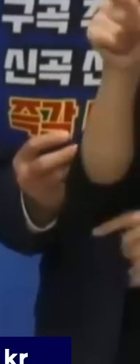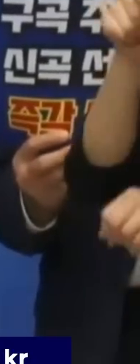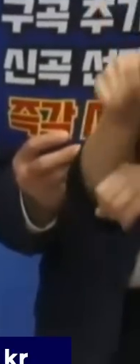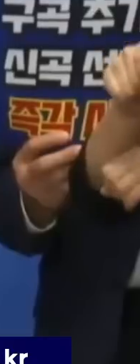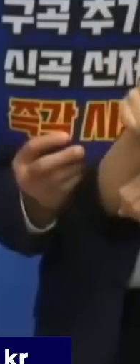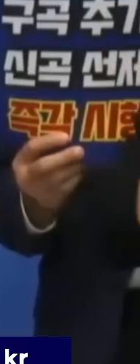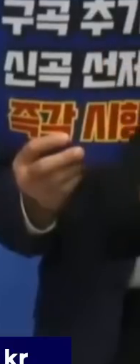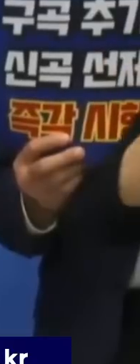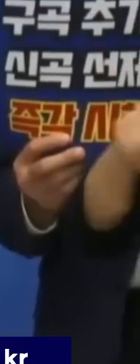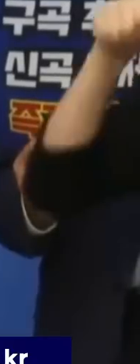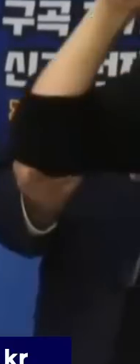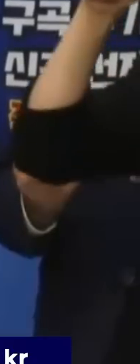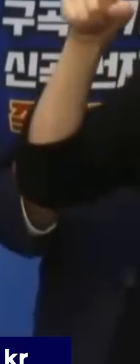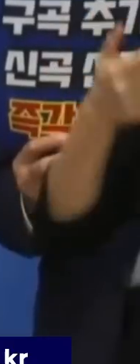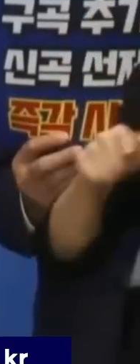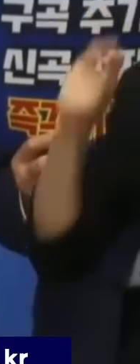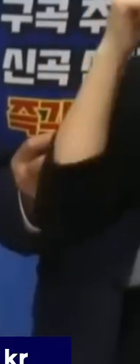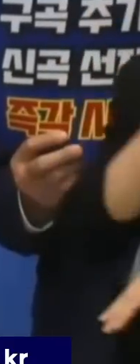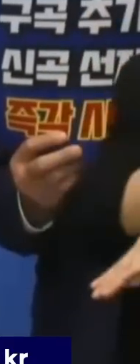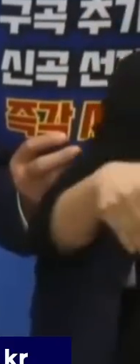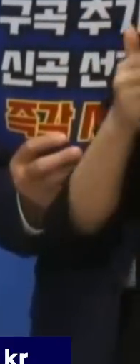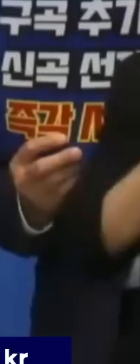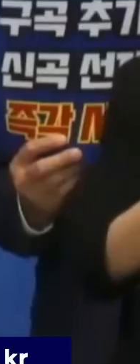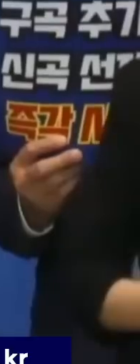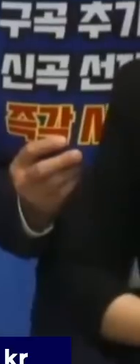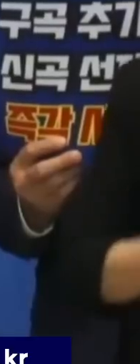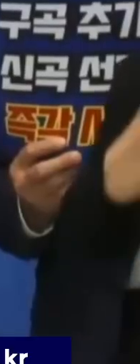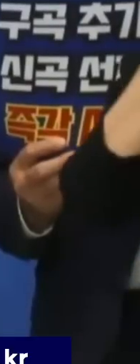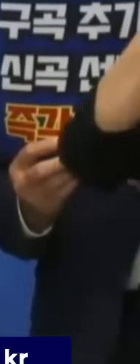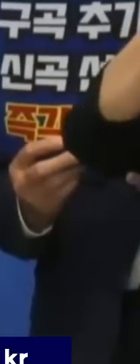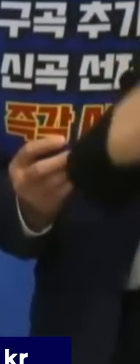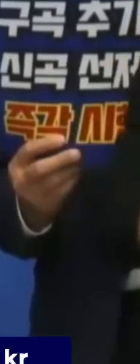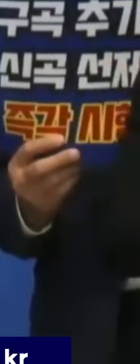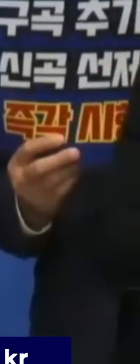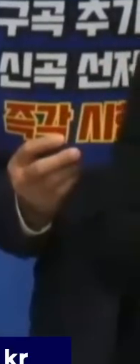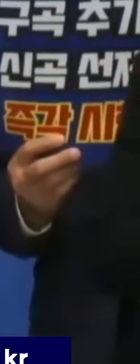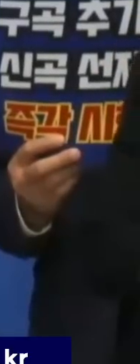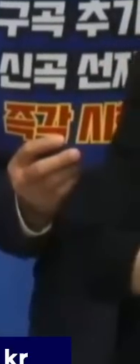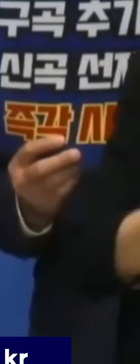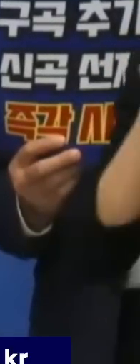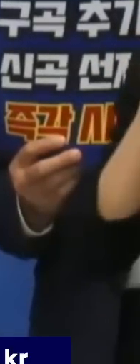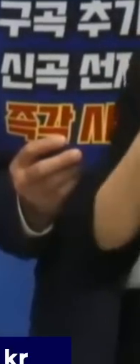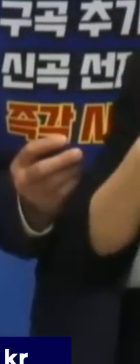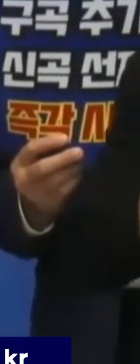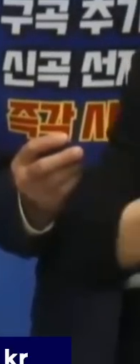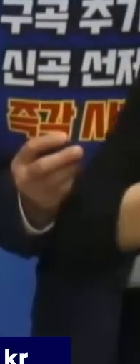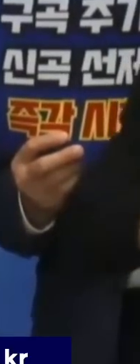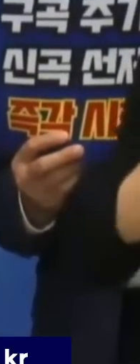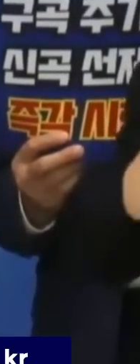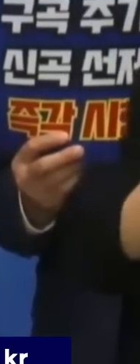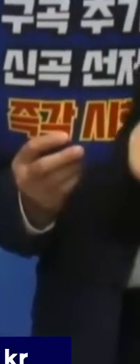위해 모든 노력과 역량을 쏟겠습니다. 쌀값 폭락으로 하루하루 속이 까맣게 타들어가는